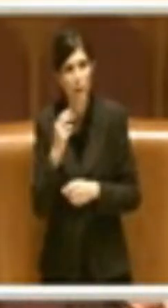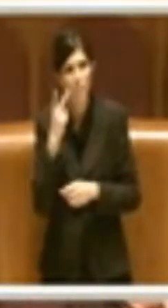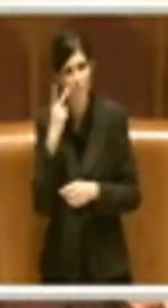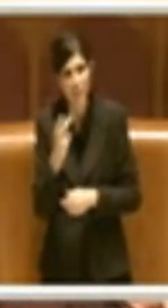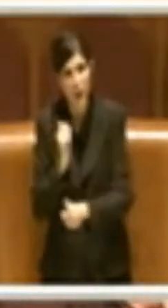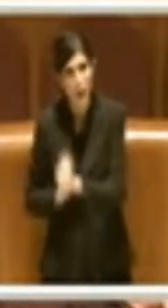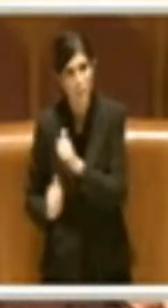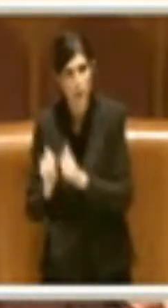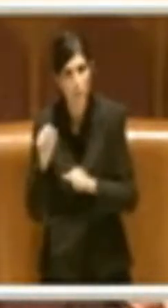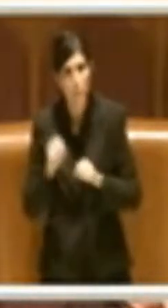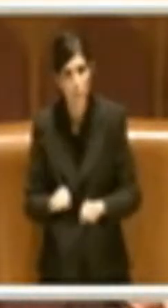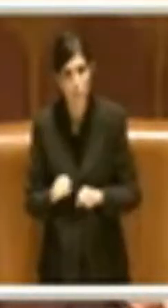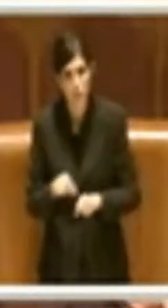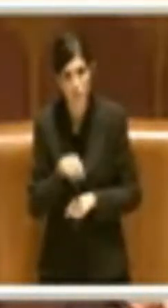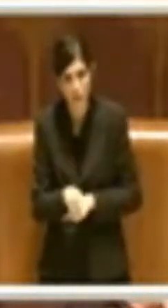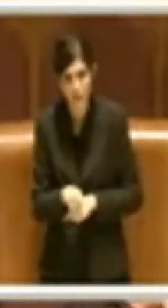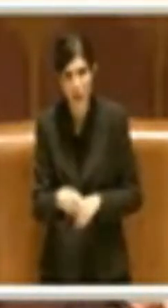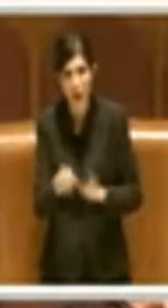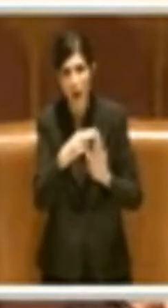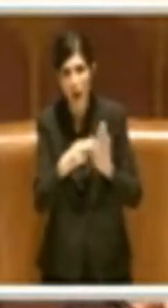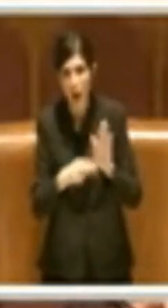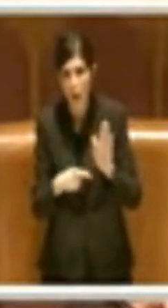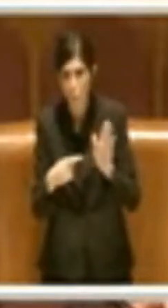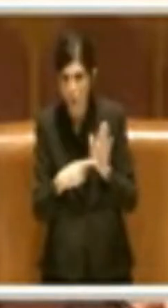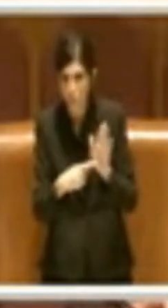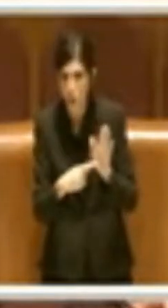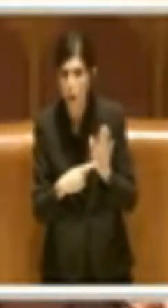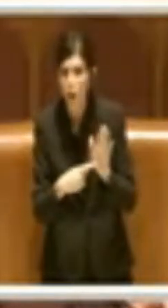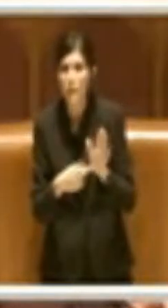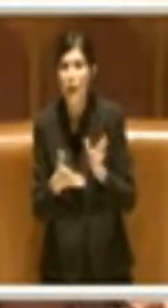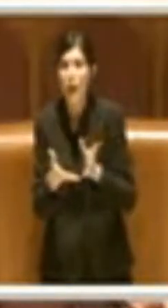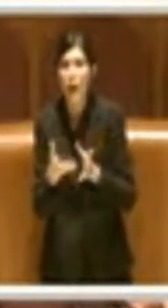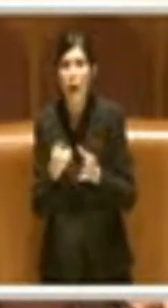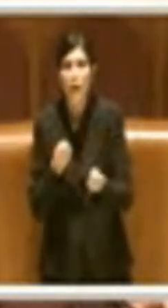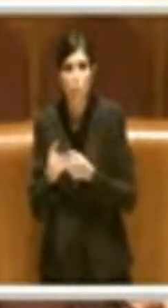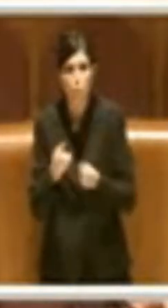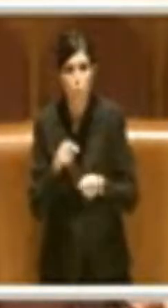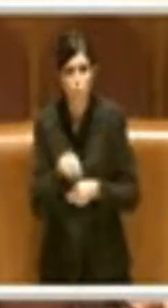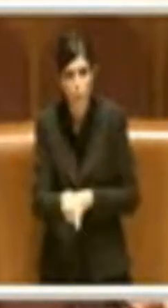la legge ci consente, di scorrere le graduatorie oltre ai vincitori ed attingere anche agli